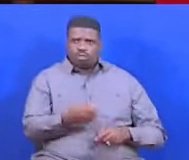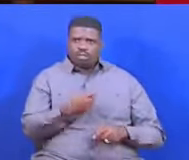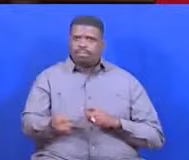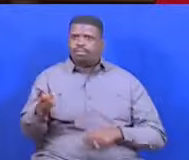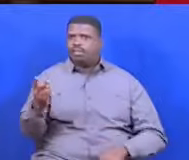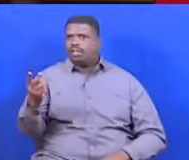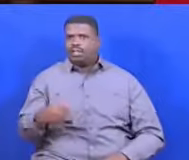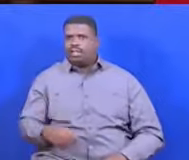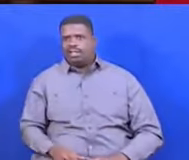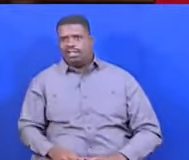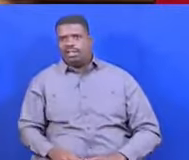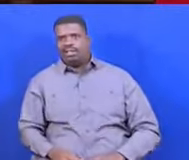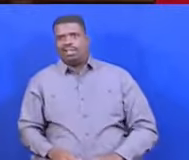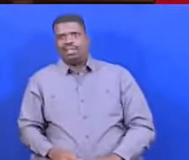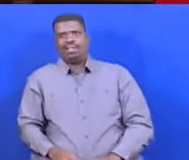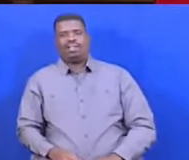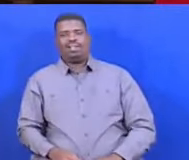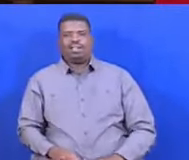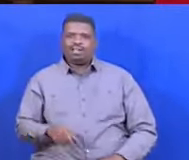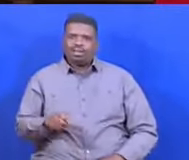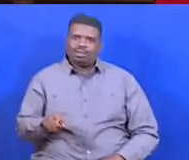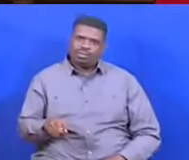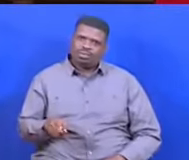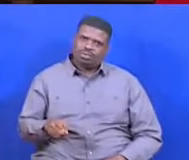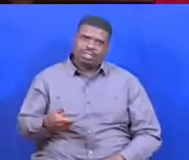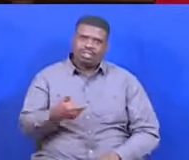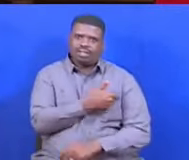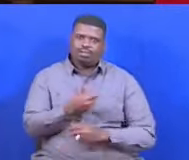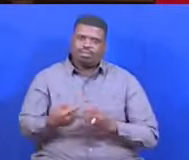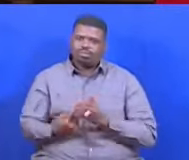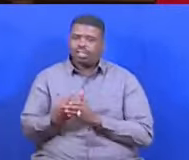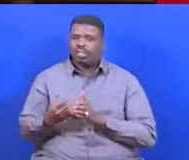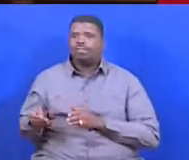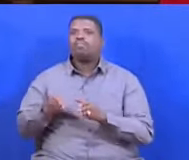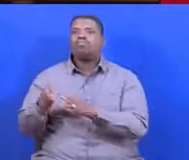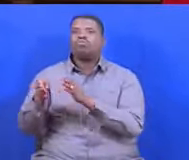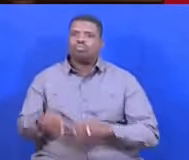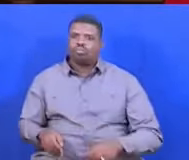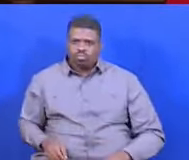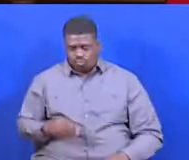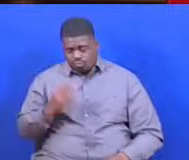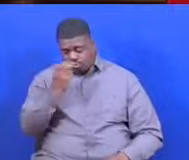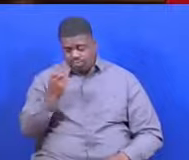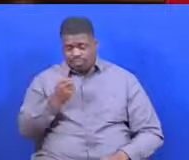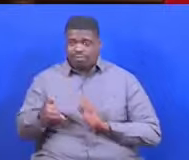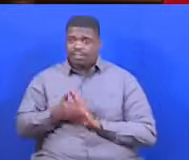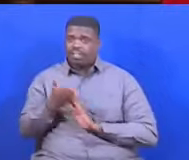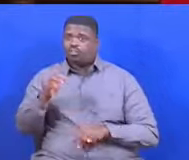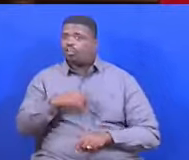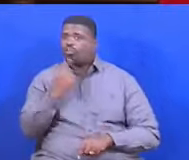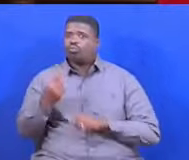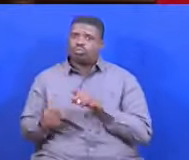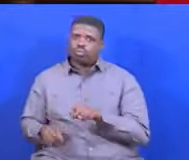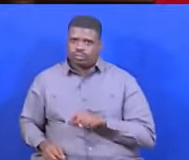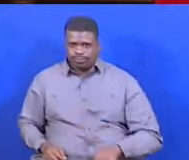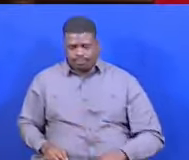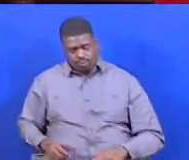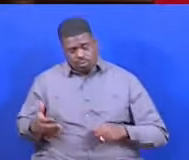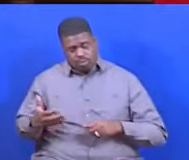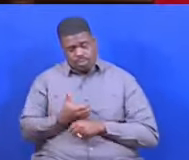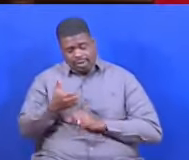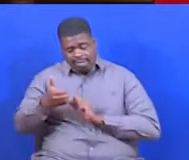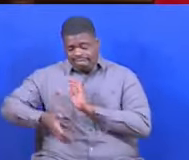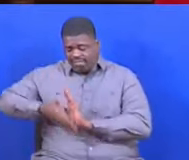200. Atatibiwa kutokana na mifumo hiyo. Lazima tutafute vyanzo vya kutosha. Sasa baada ya kupata vyanzo vya